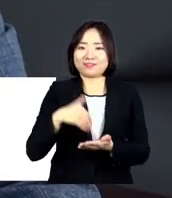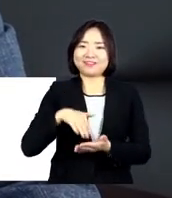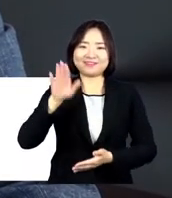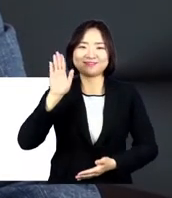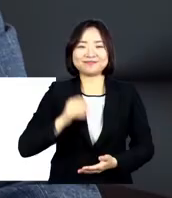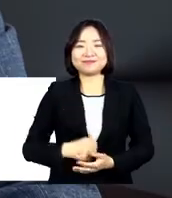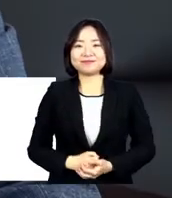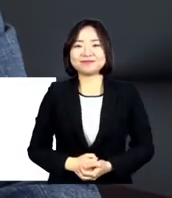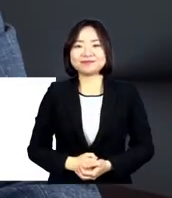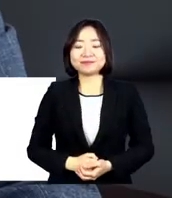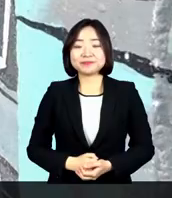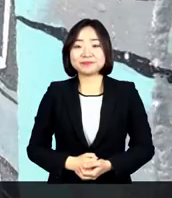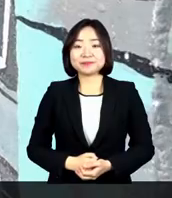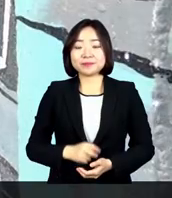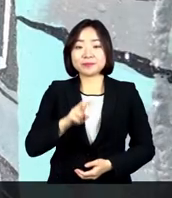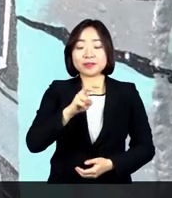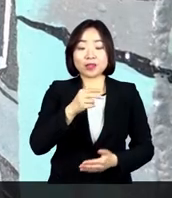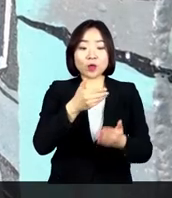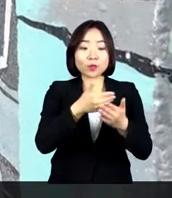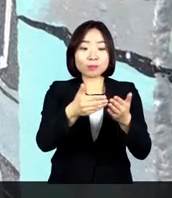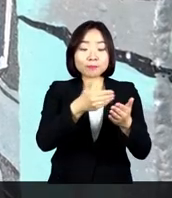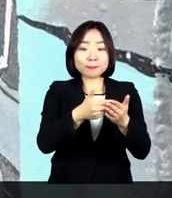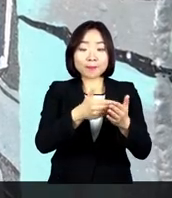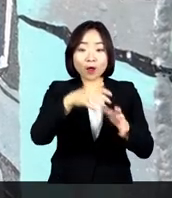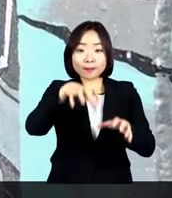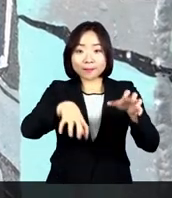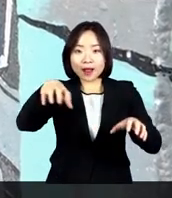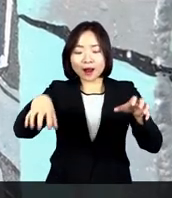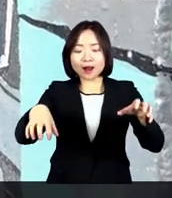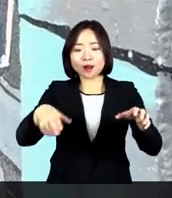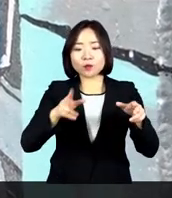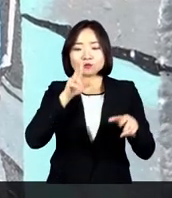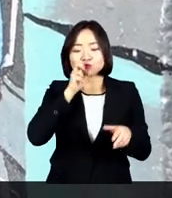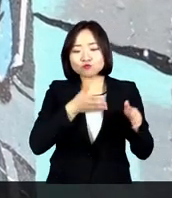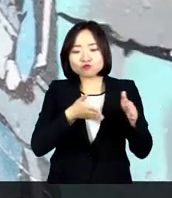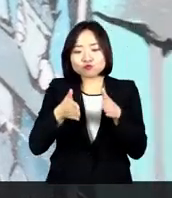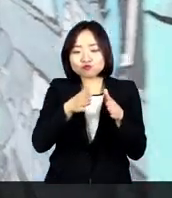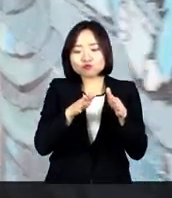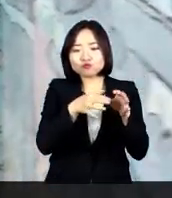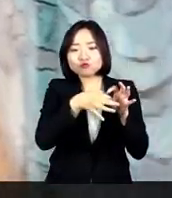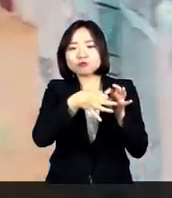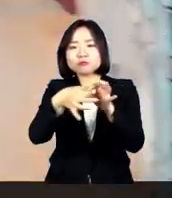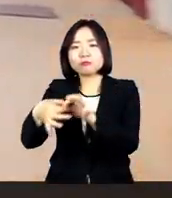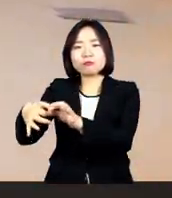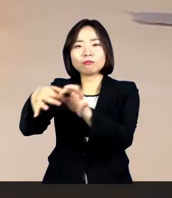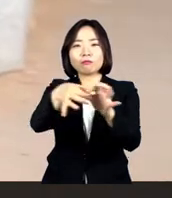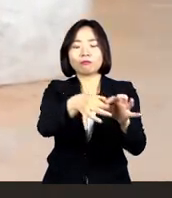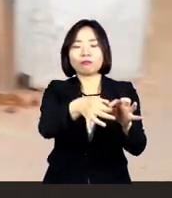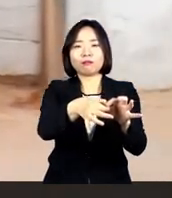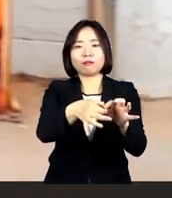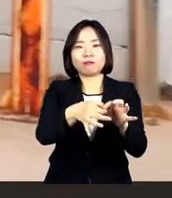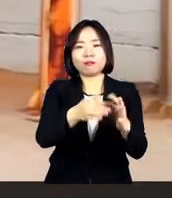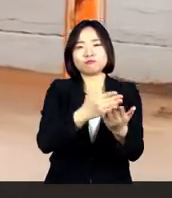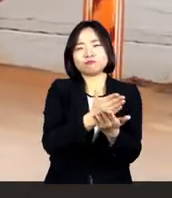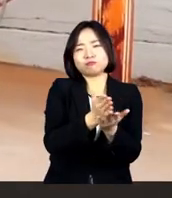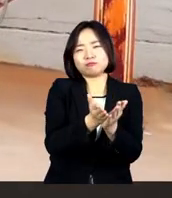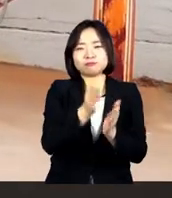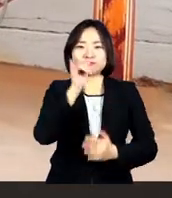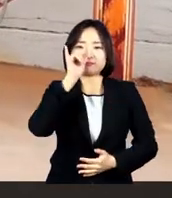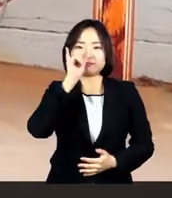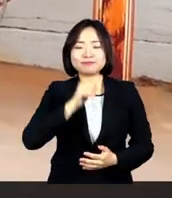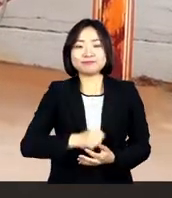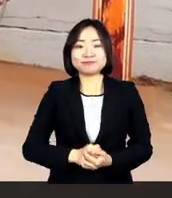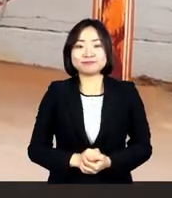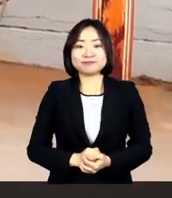돌아가는 것 같습니다. 네. 미나리길 골목 벽화마을은 미로처럼 이어지는 골목길에 테마별로 다채로운